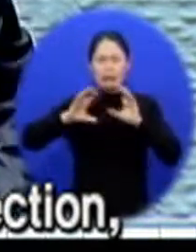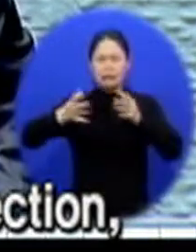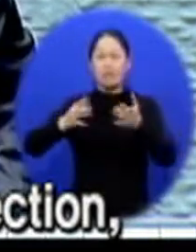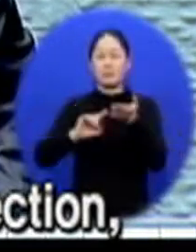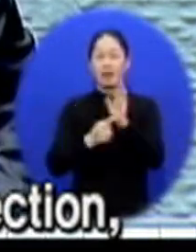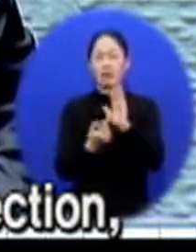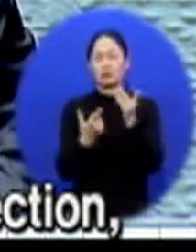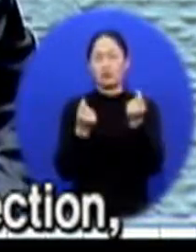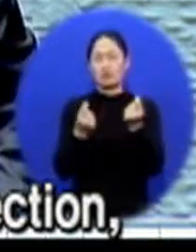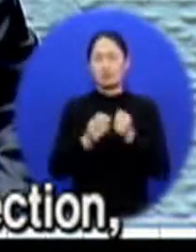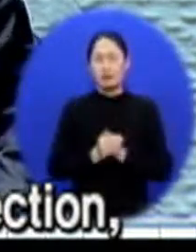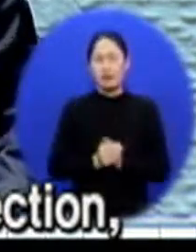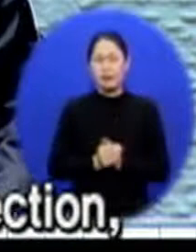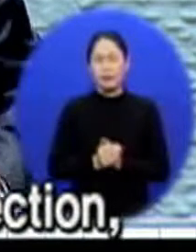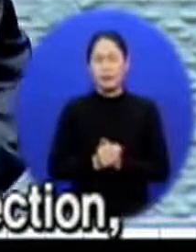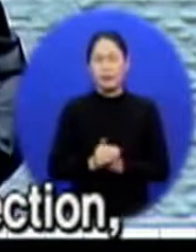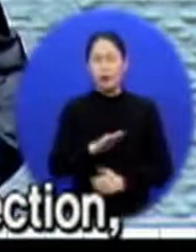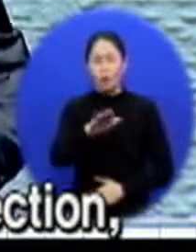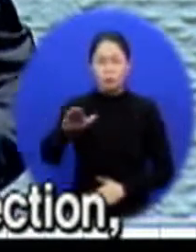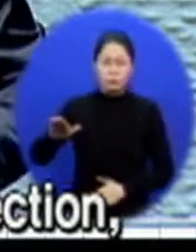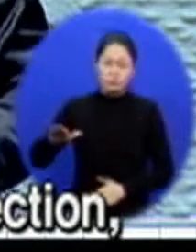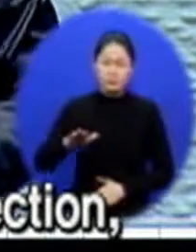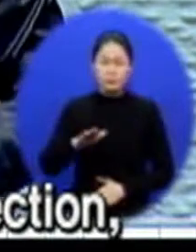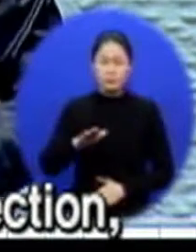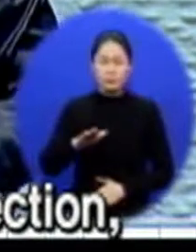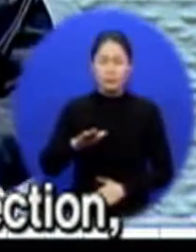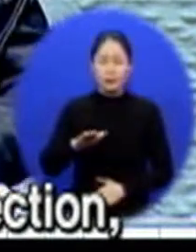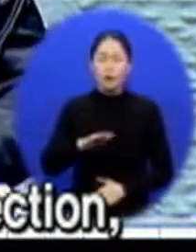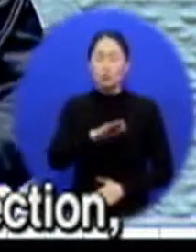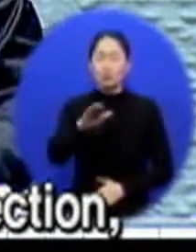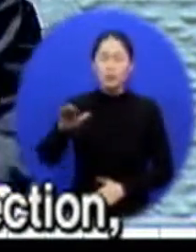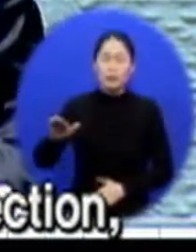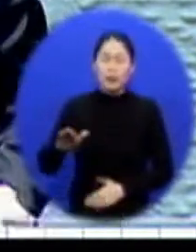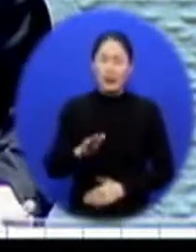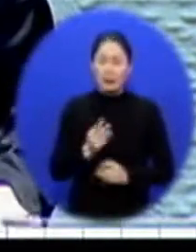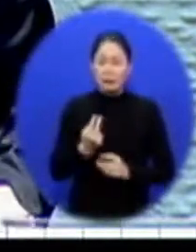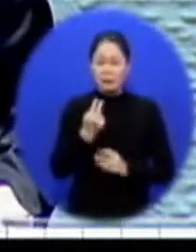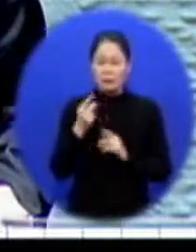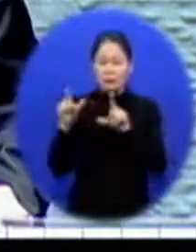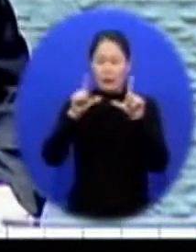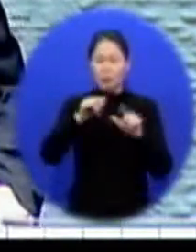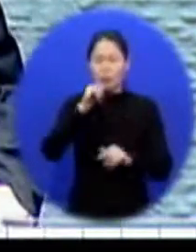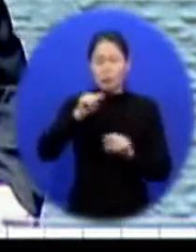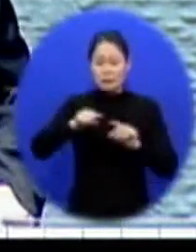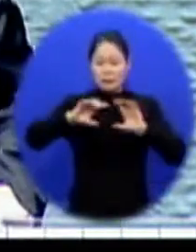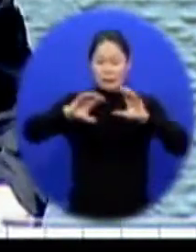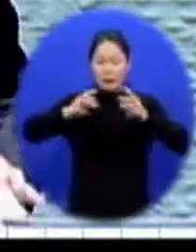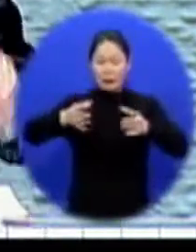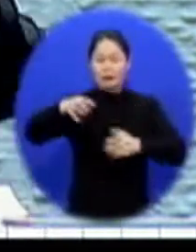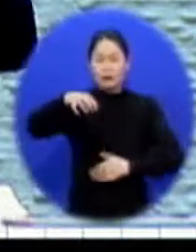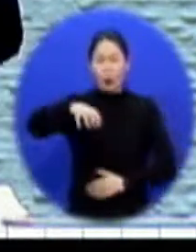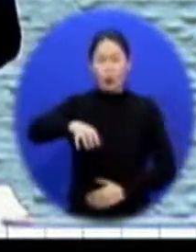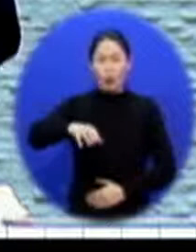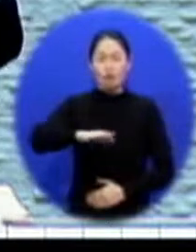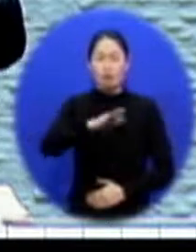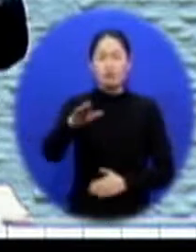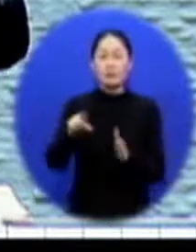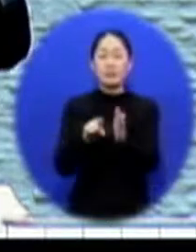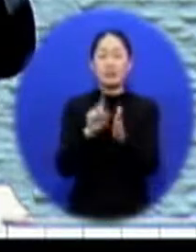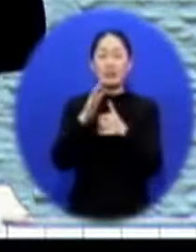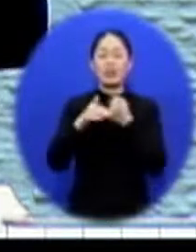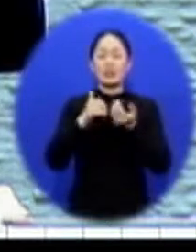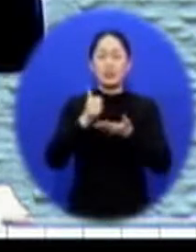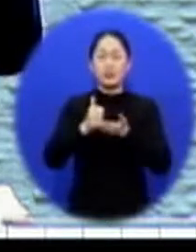반응인 것입니다 여러분 우리들이 살고 있는 세상에서 우리가 믿는 다는 하나님